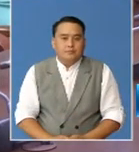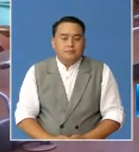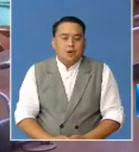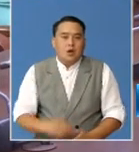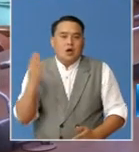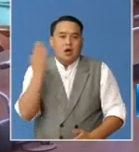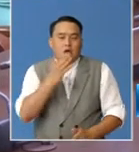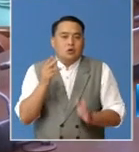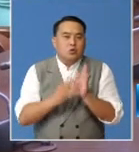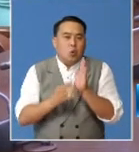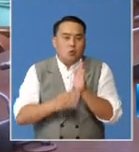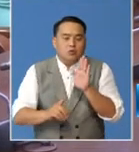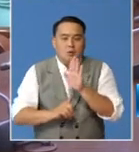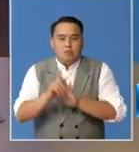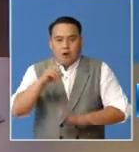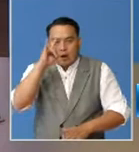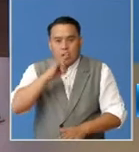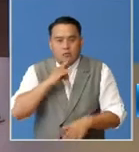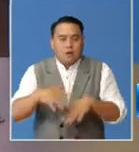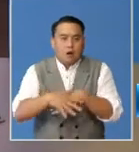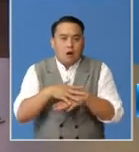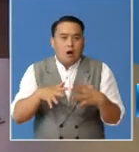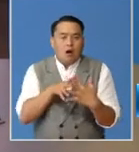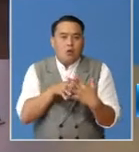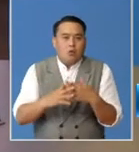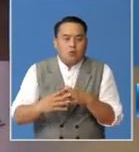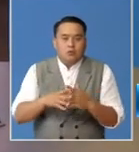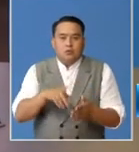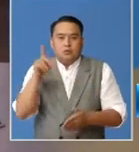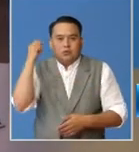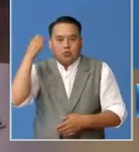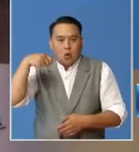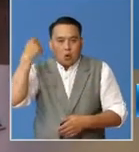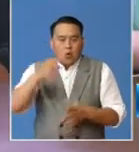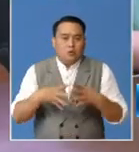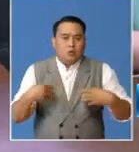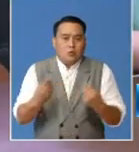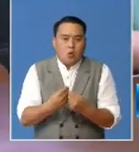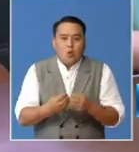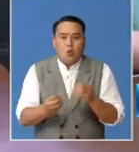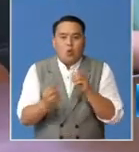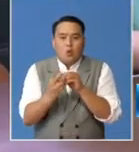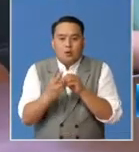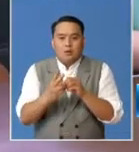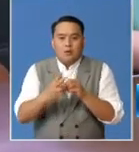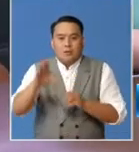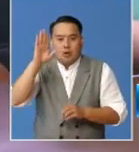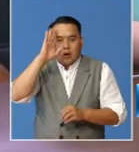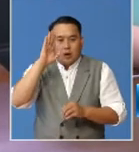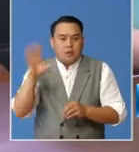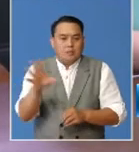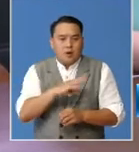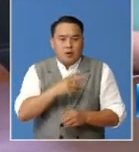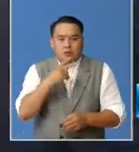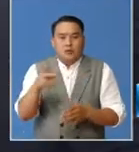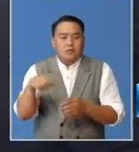Барымташылар фильмі 90-шы жылдардың басындағы қазақ ауылындағы оқиғаны суреттейді. Шаруалар отбасында өскен 12 жасар баланың басынан кешкендері